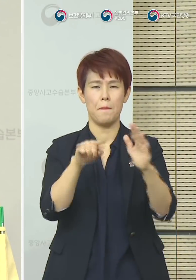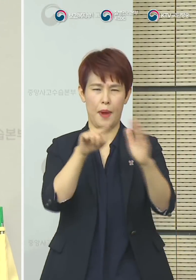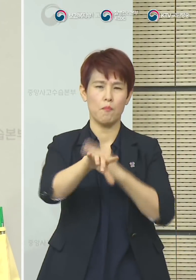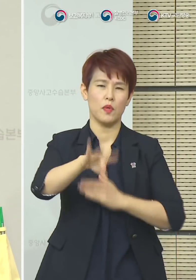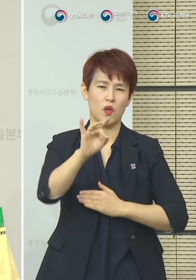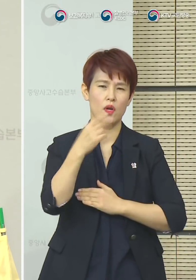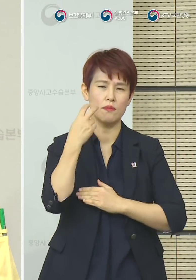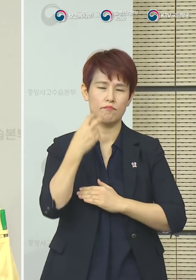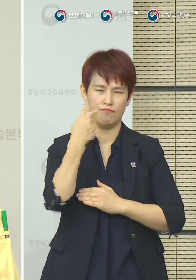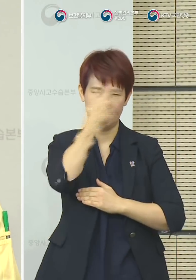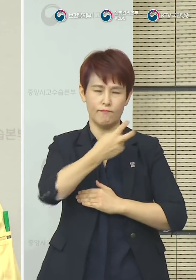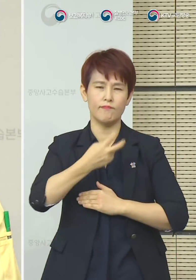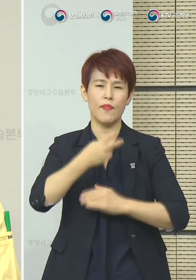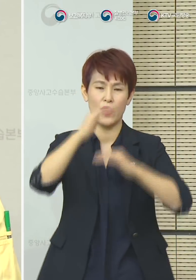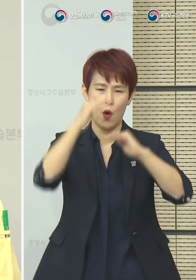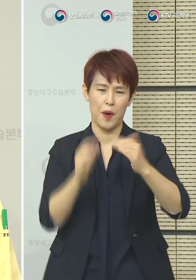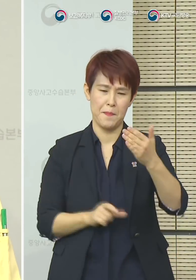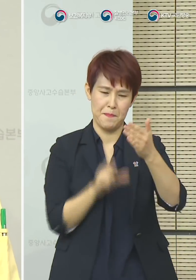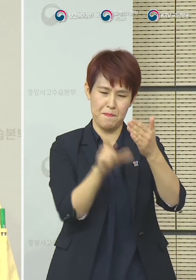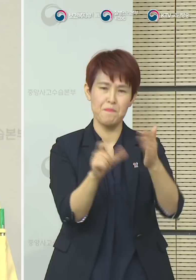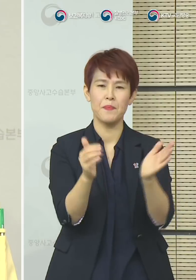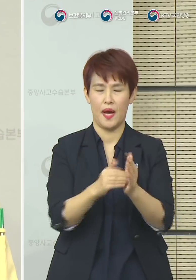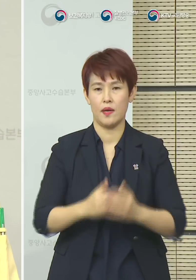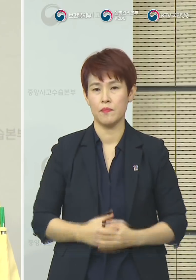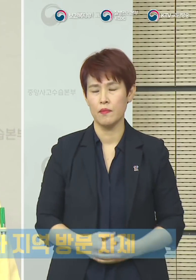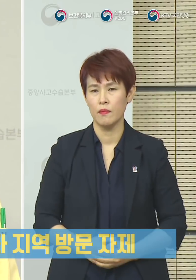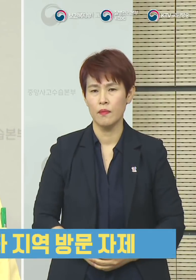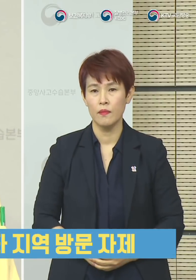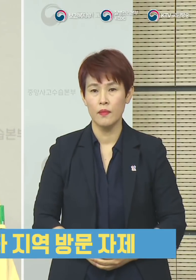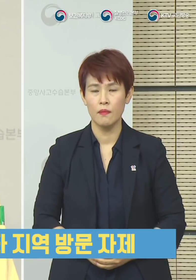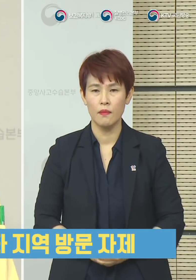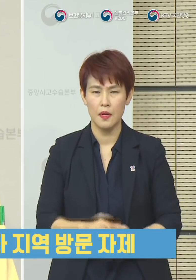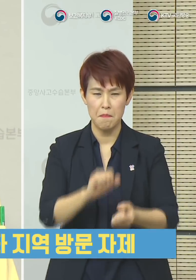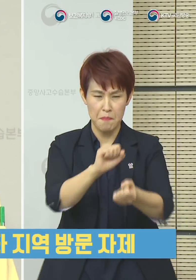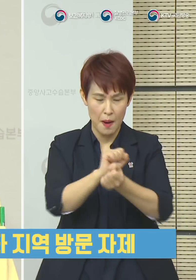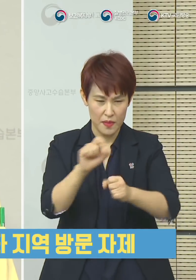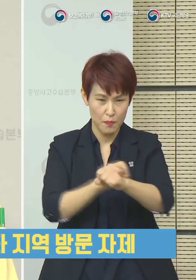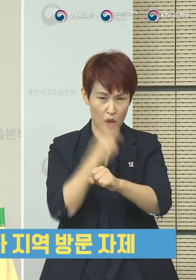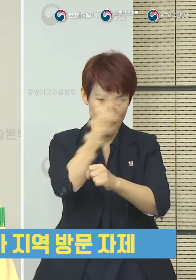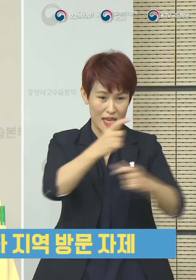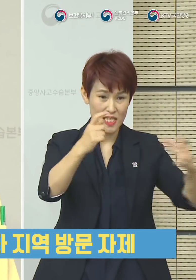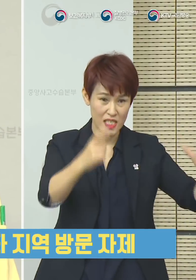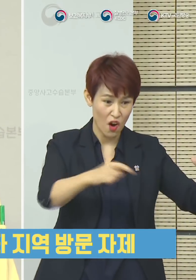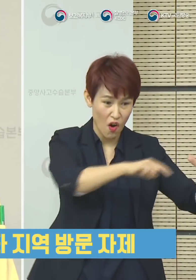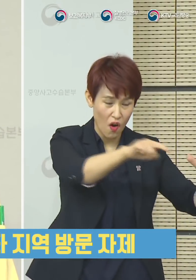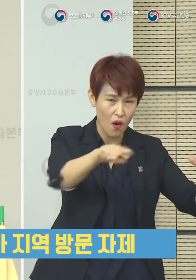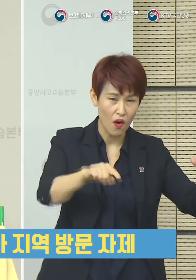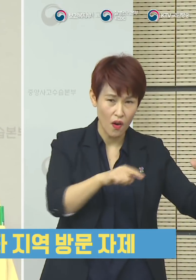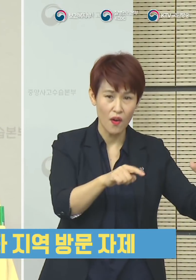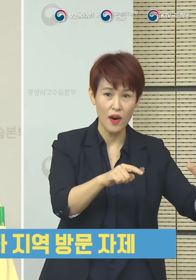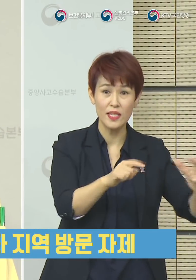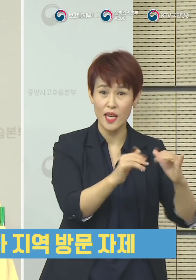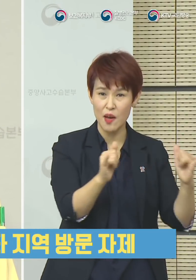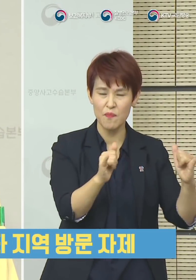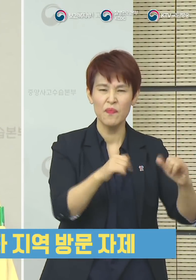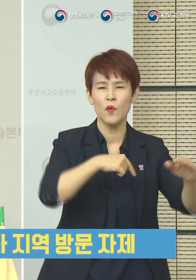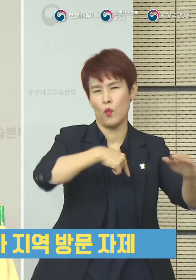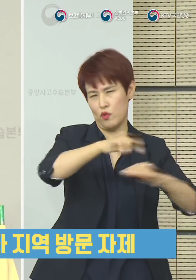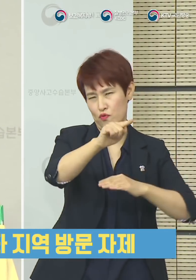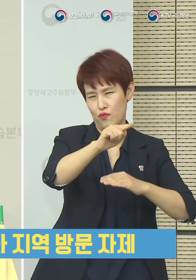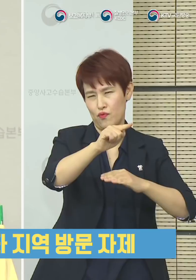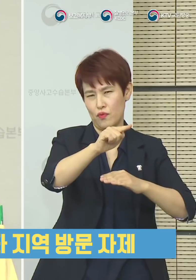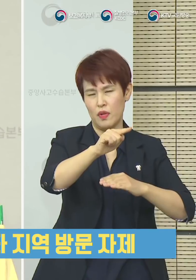받아야 한다는 내용이 추가되었습니다. 또한 감염병 특별관리지역에 있는 분들은